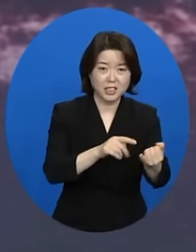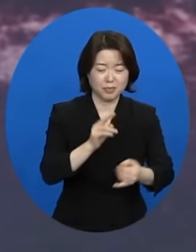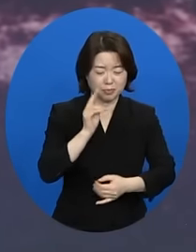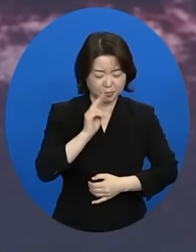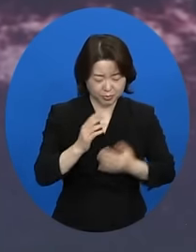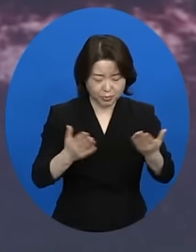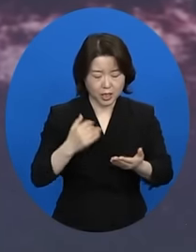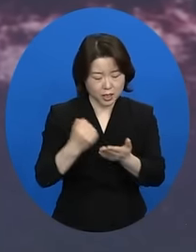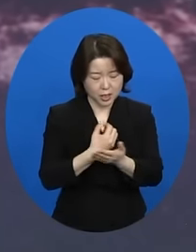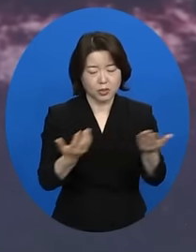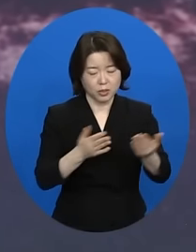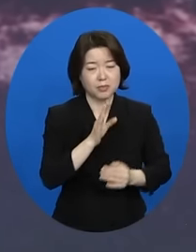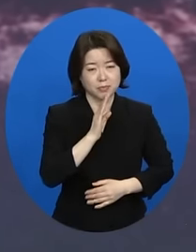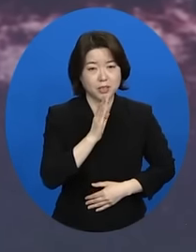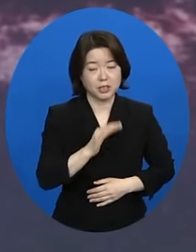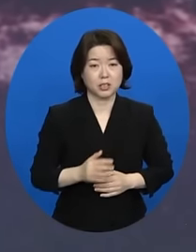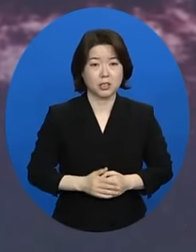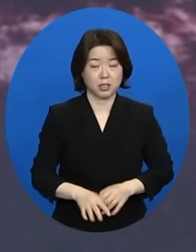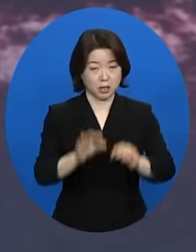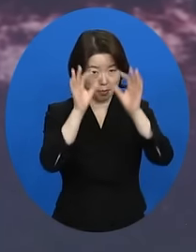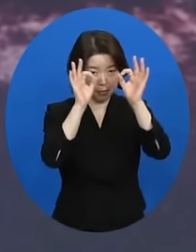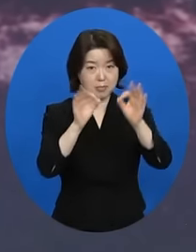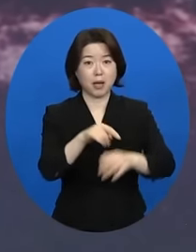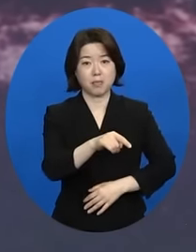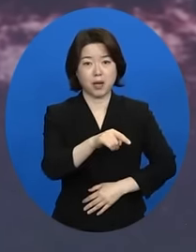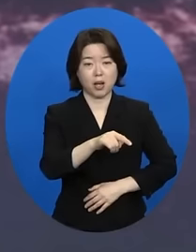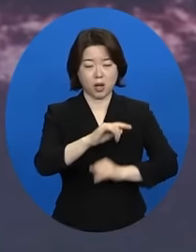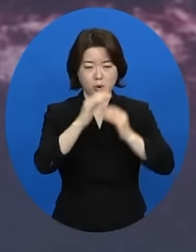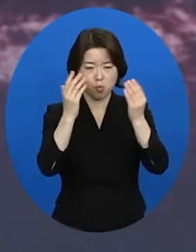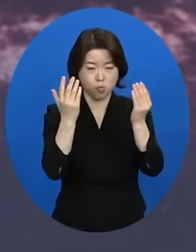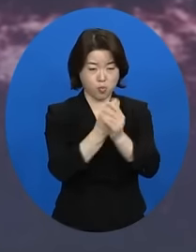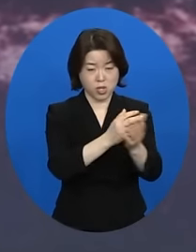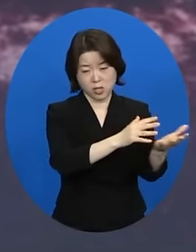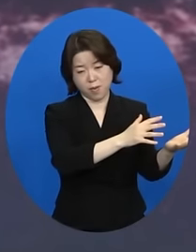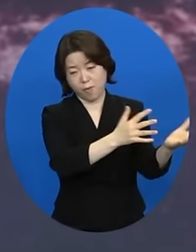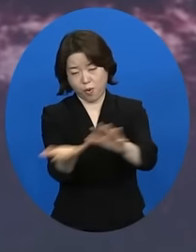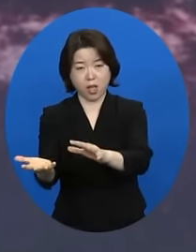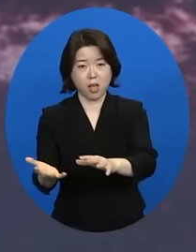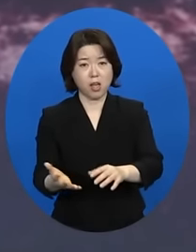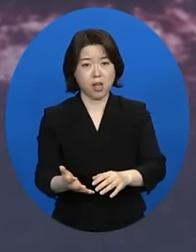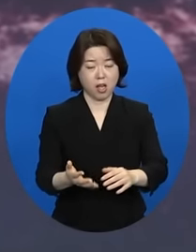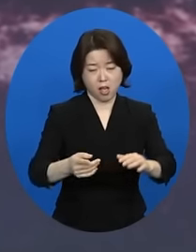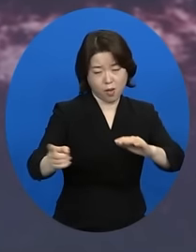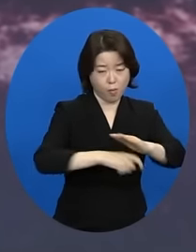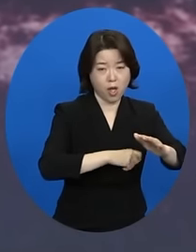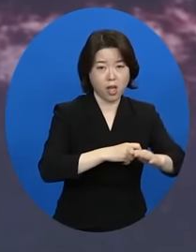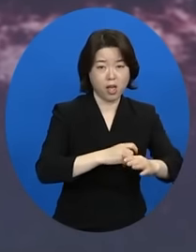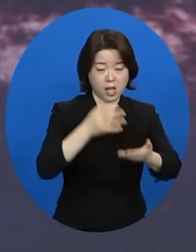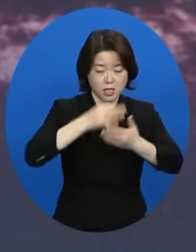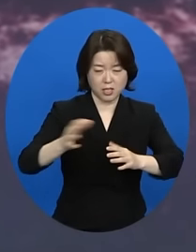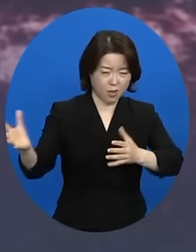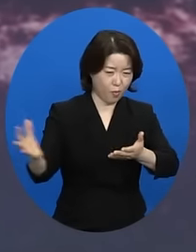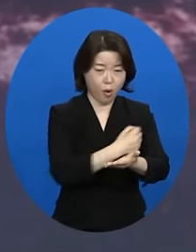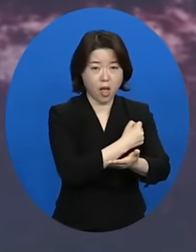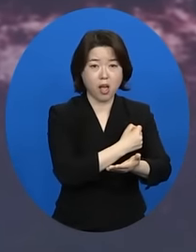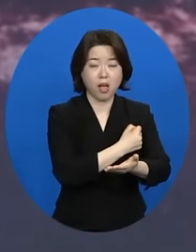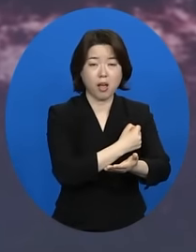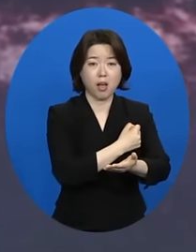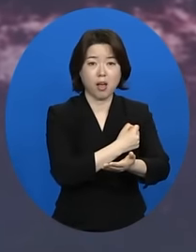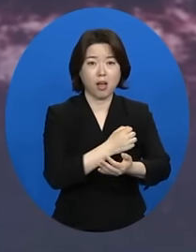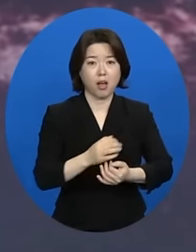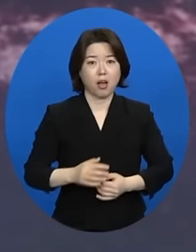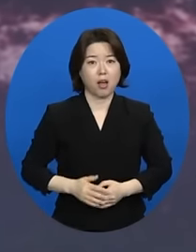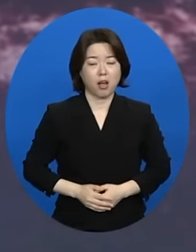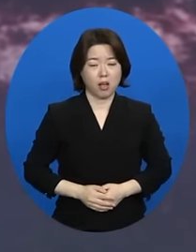일이지만, 안타까운 일이지만 지금 보십시오. 완전 학살했습니다. 약탈을 했습니다. 재산을 다 몰수했습니다.